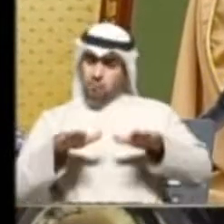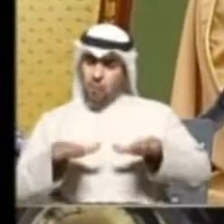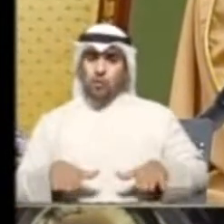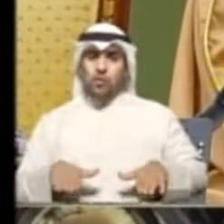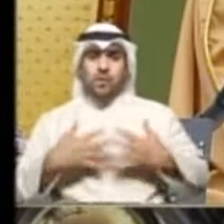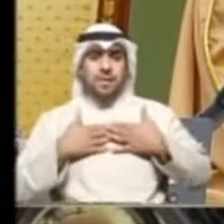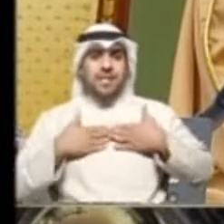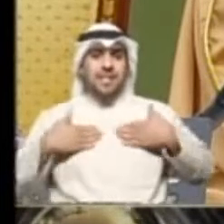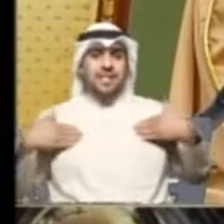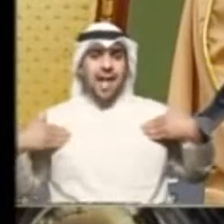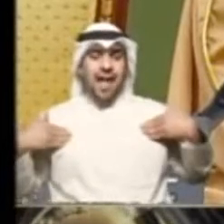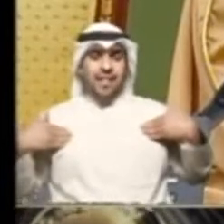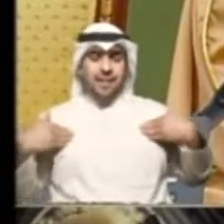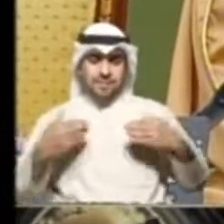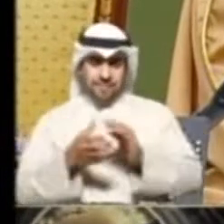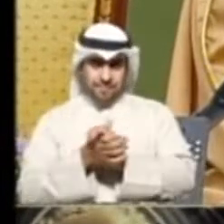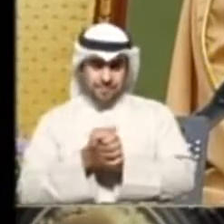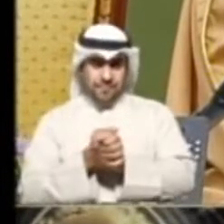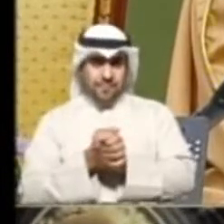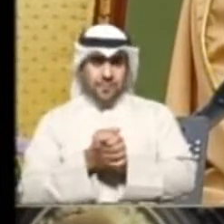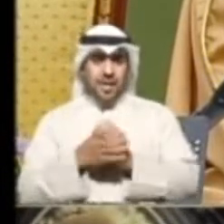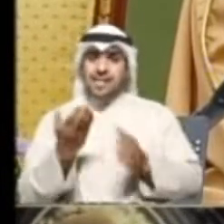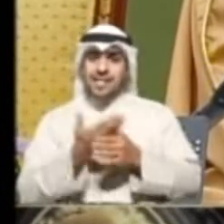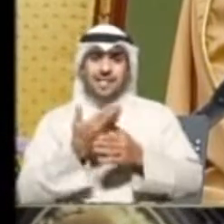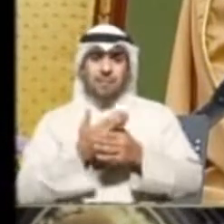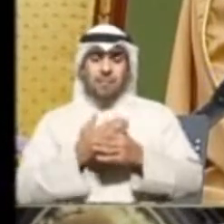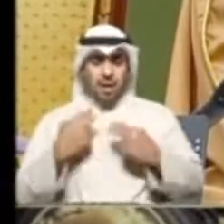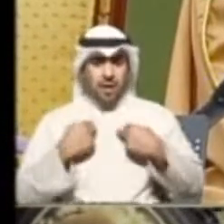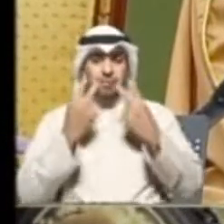والسعادة في نفس الوقت أشوف أبنائي